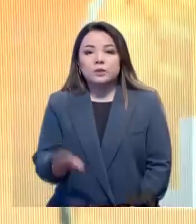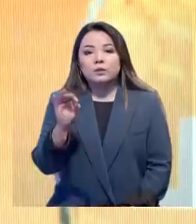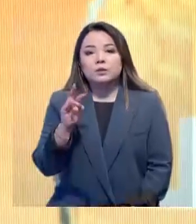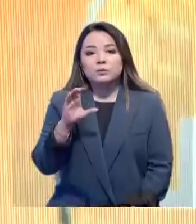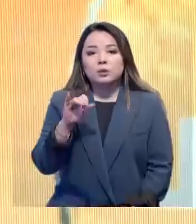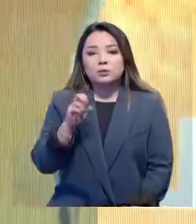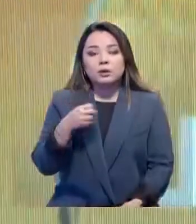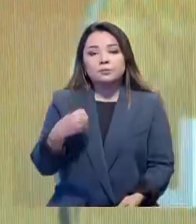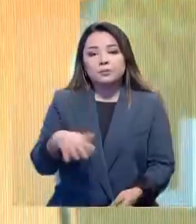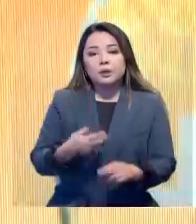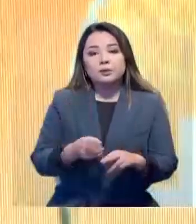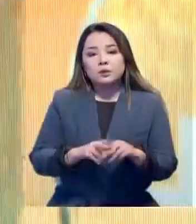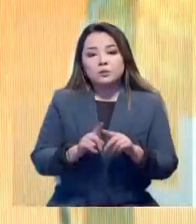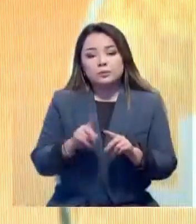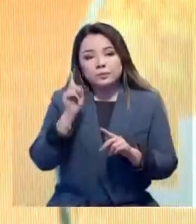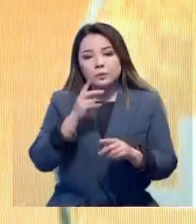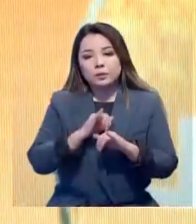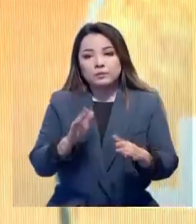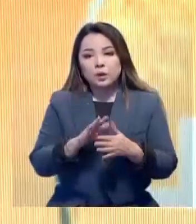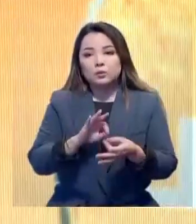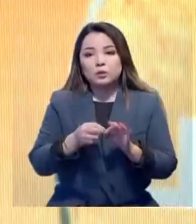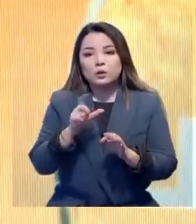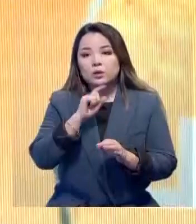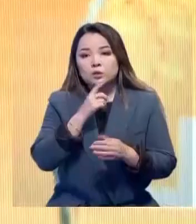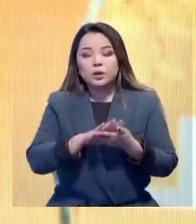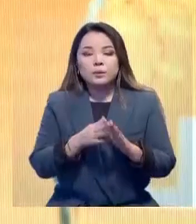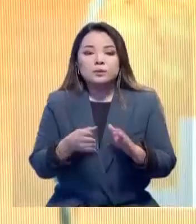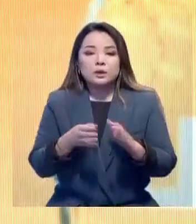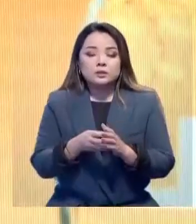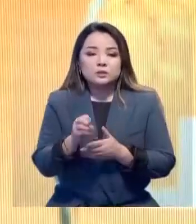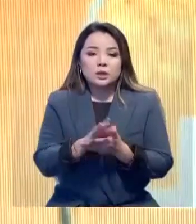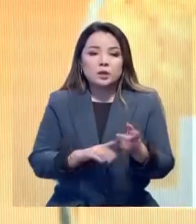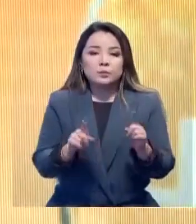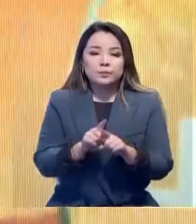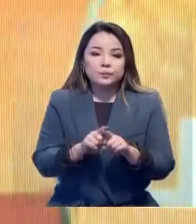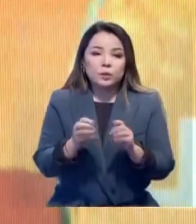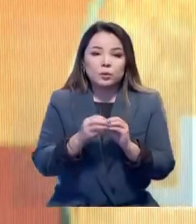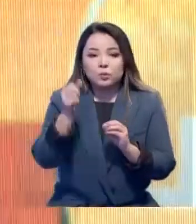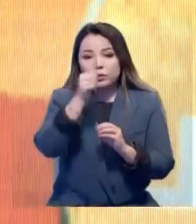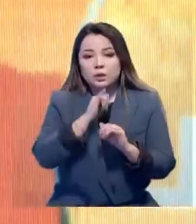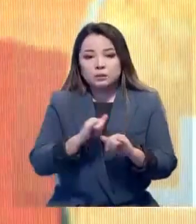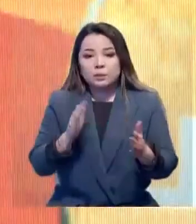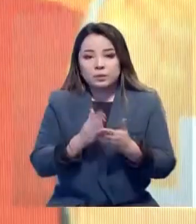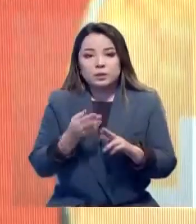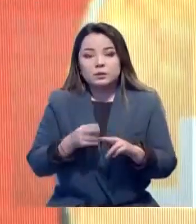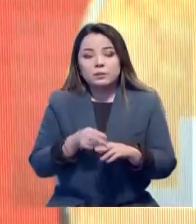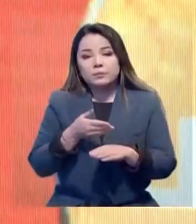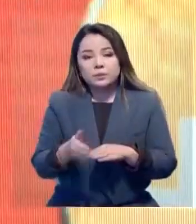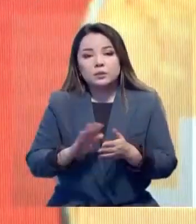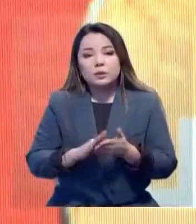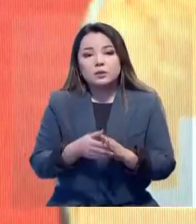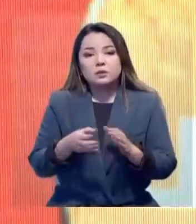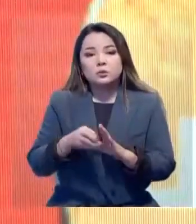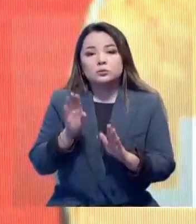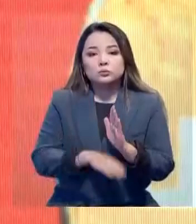Венесуэланы қымбатшылықтың жайлағаны қай заман? Мұндағы күрделі экономикалық жағдайдың жалғасып келе жатқанына 10 жылдан асты. Бірақ кейінгі кезде ахуал